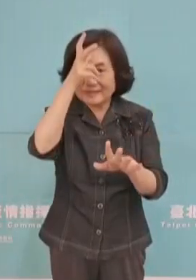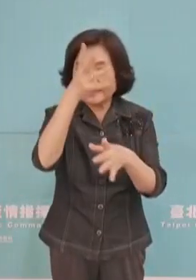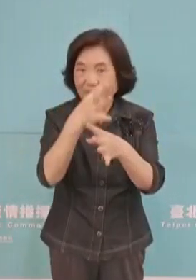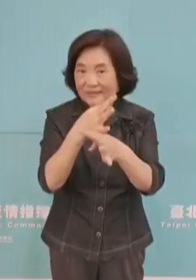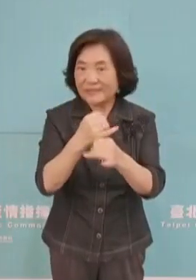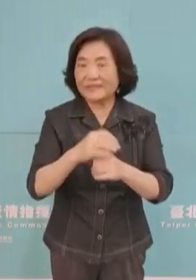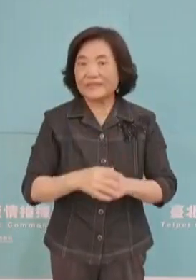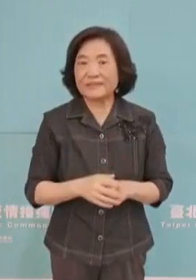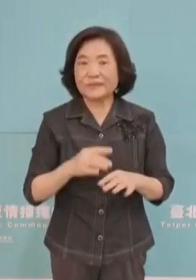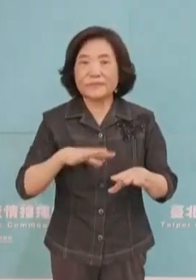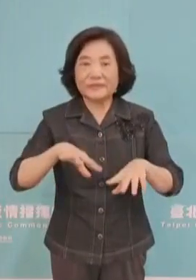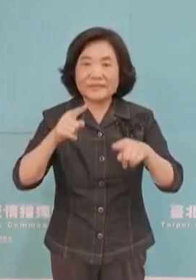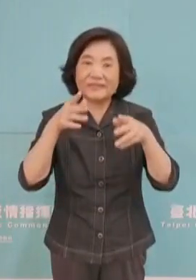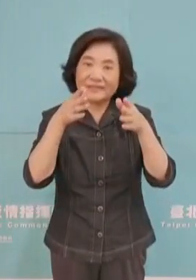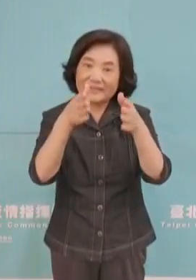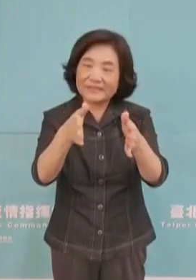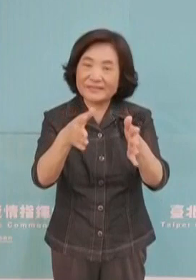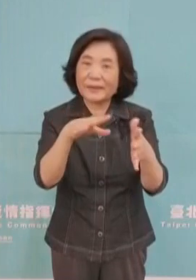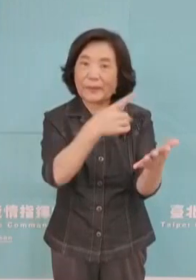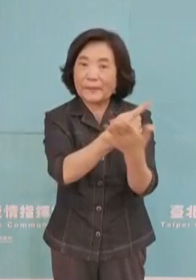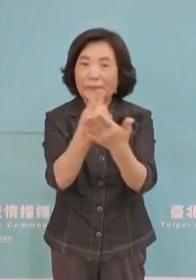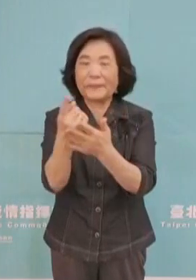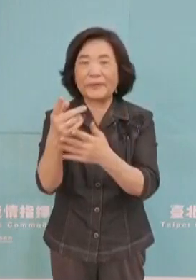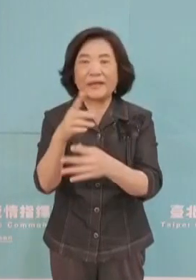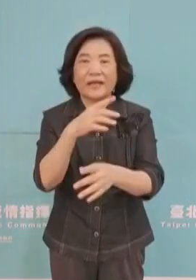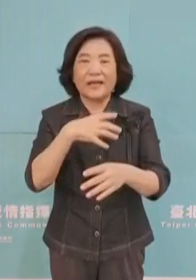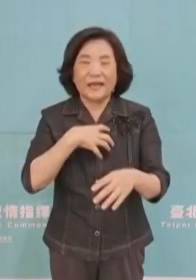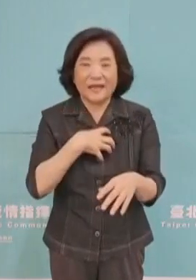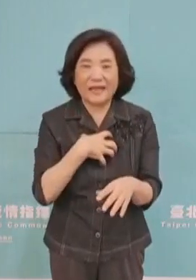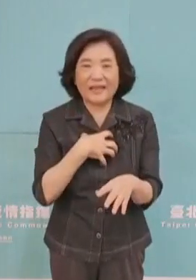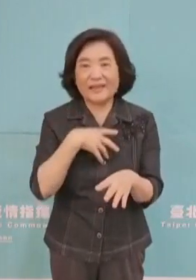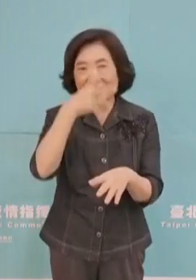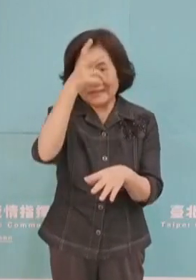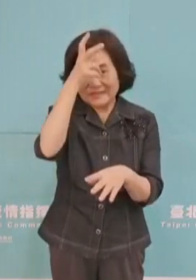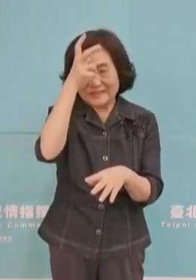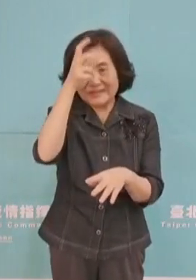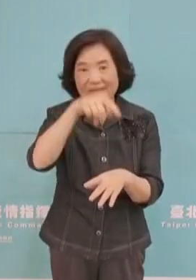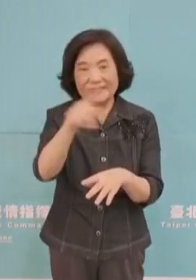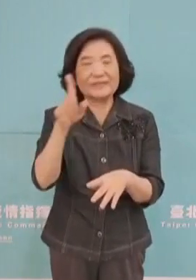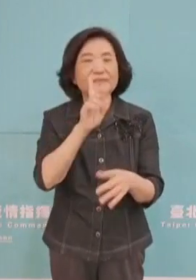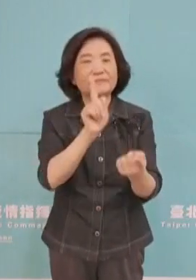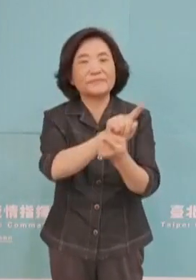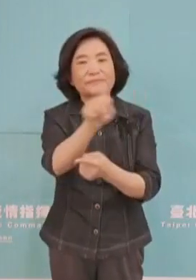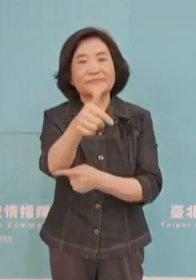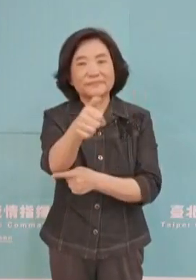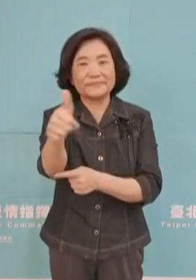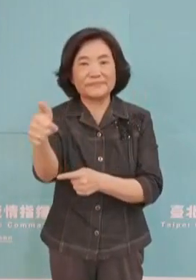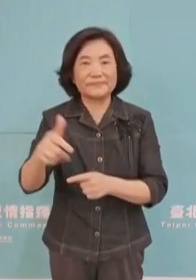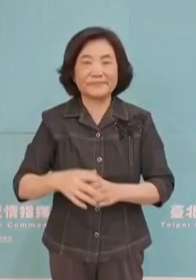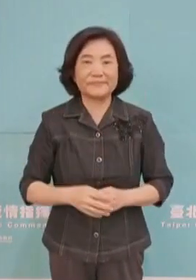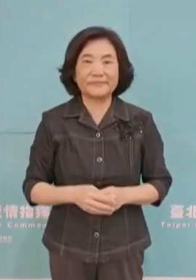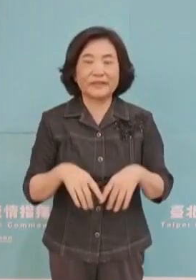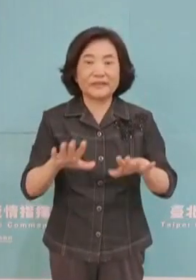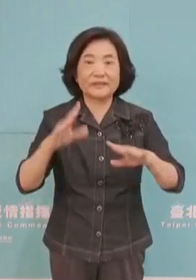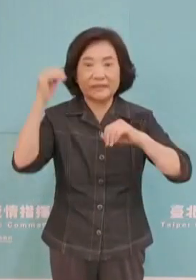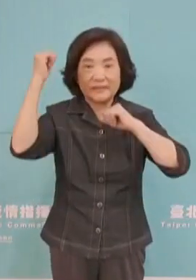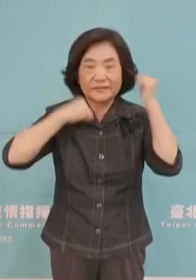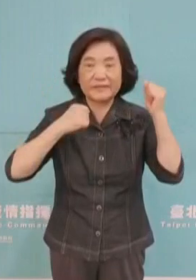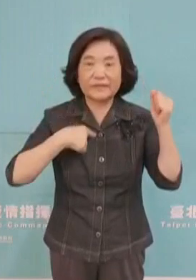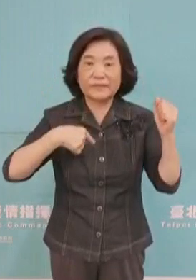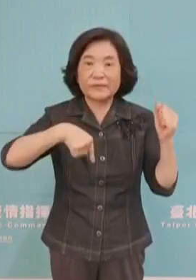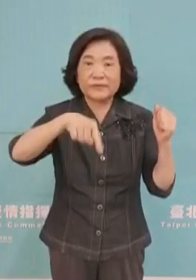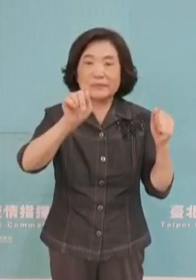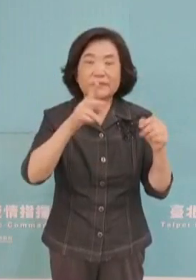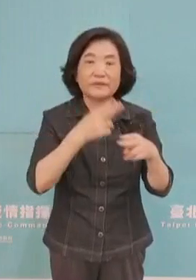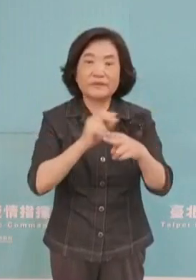节，你知道吗？所以要先各位辛苦的警察同仁说哦，谢谢。因为事实上，我今天早上有到